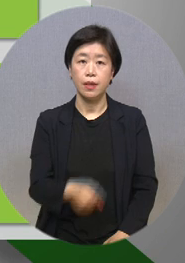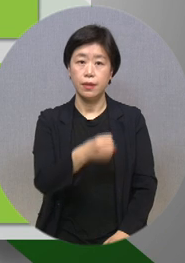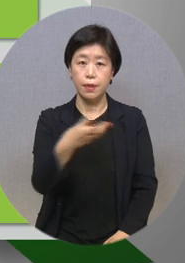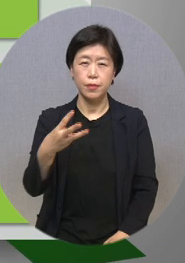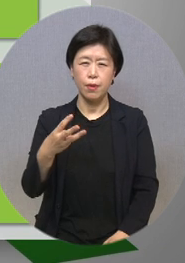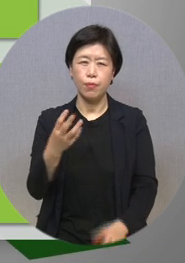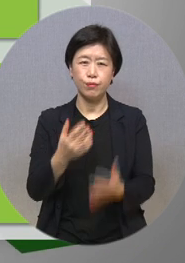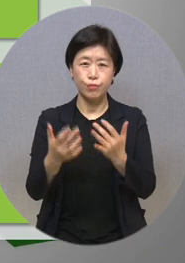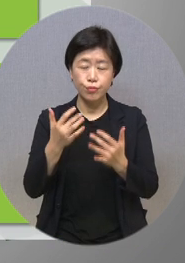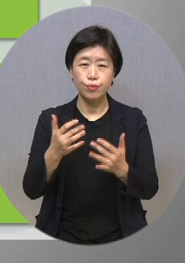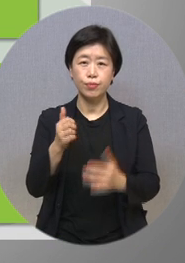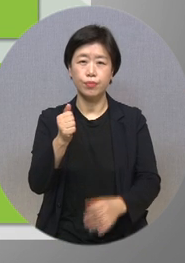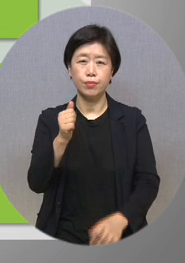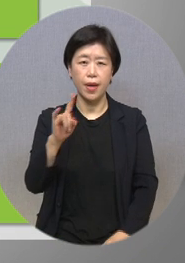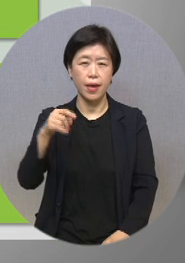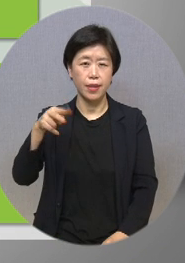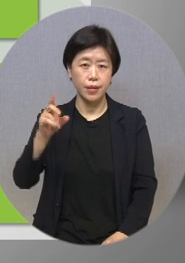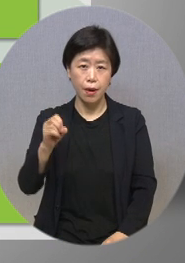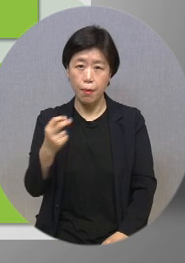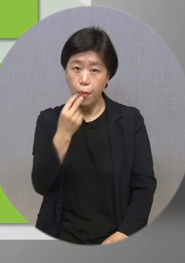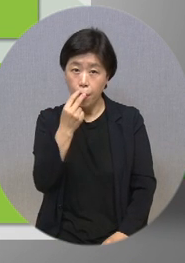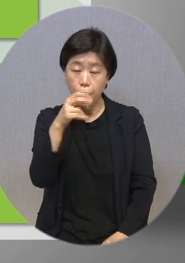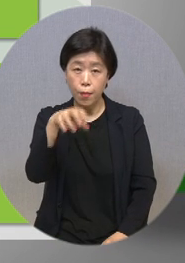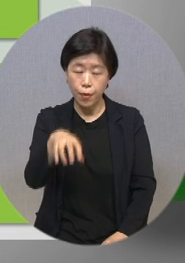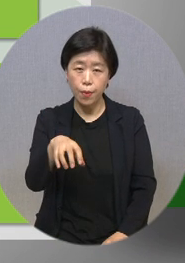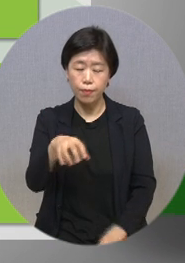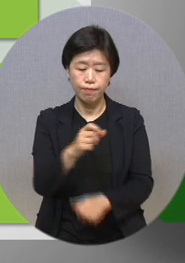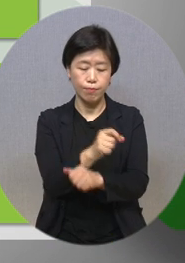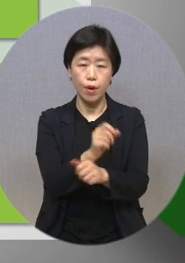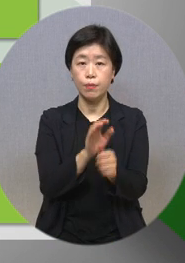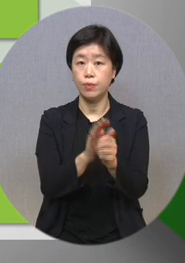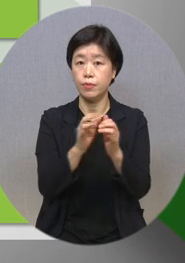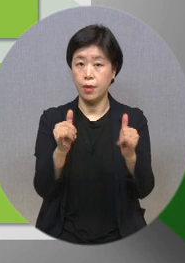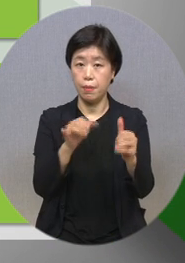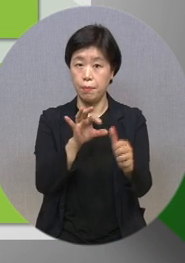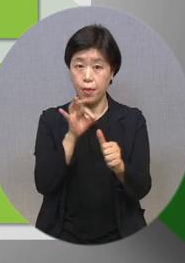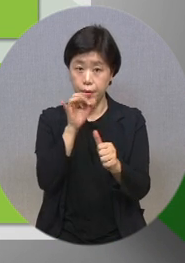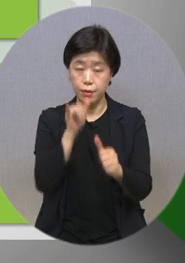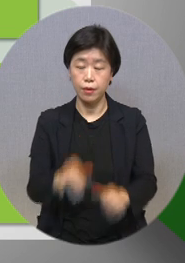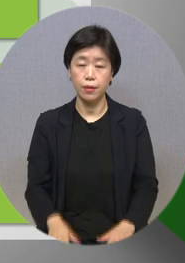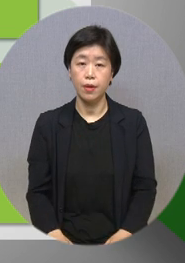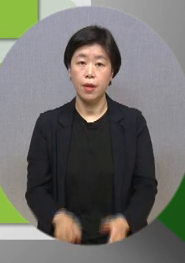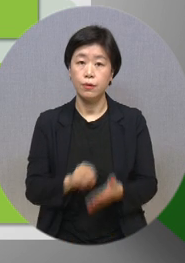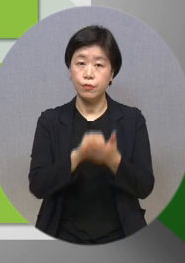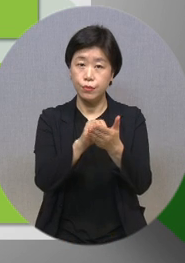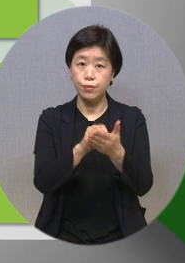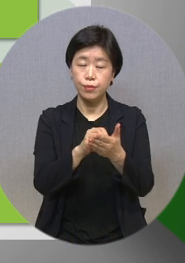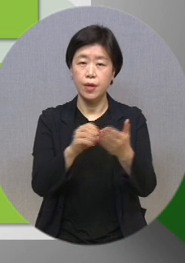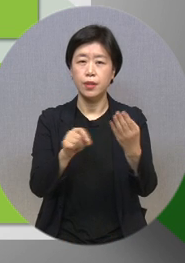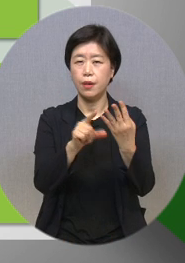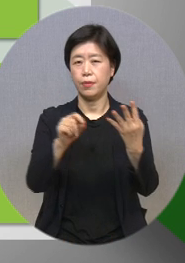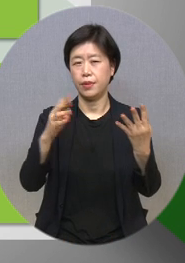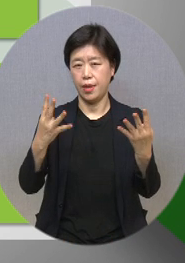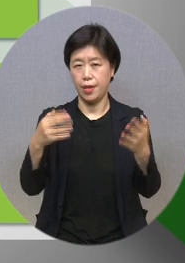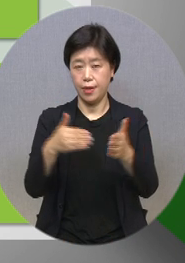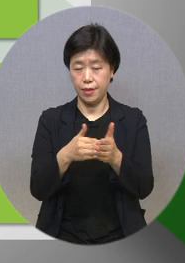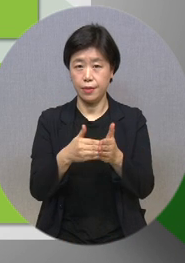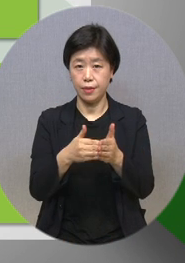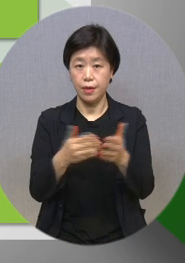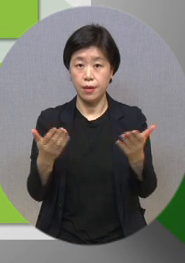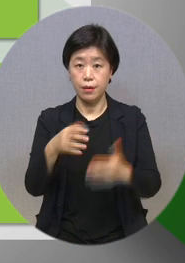삼성화재 해상보험 주식회사에서 사무보조원을 모집합니다. 접수마감일은 4월 4일까지며